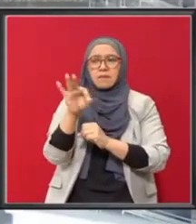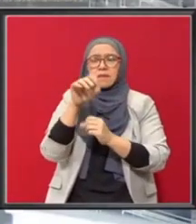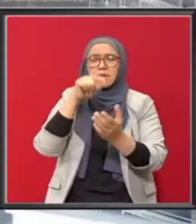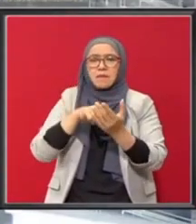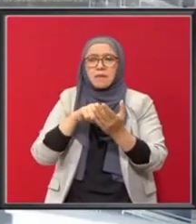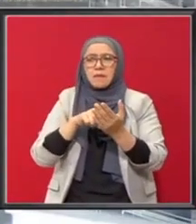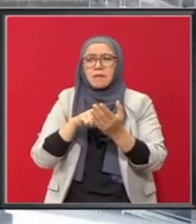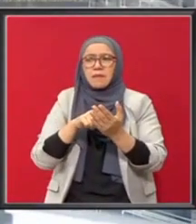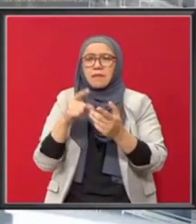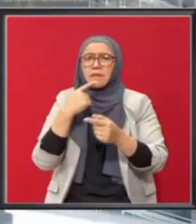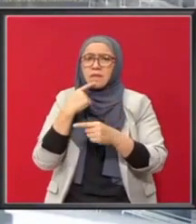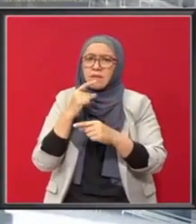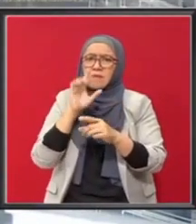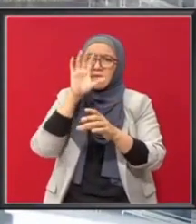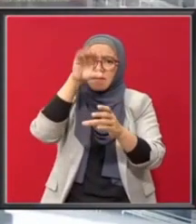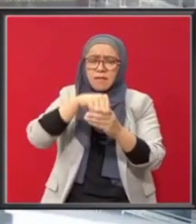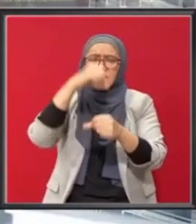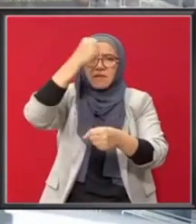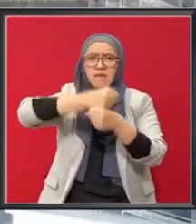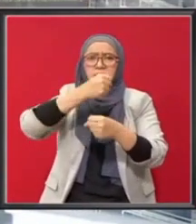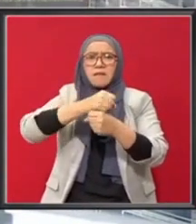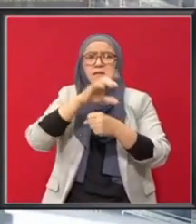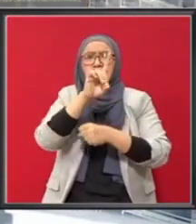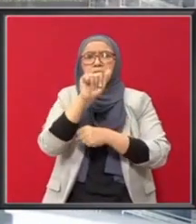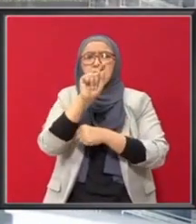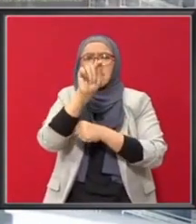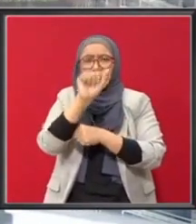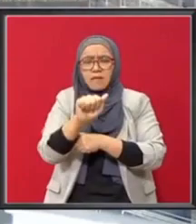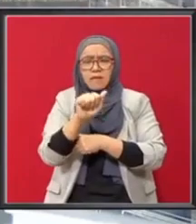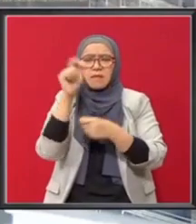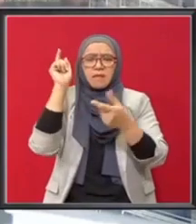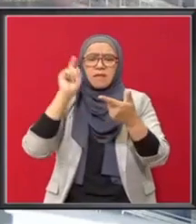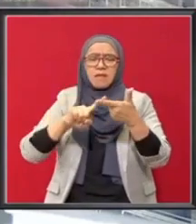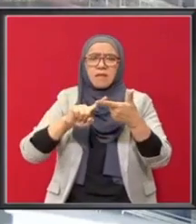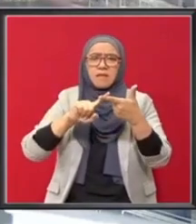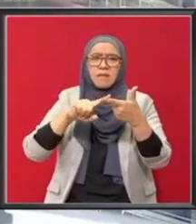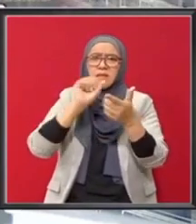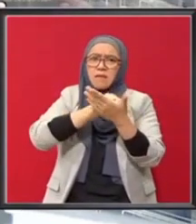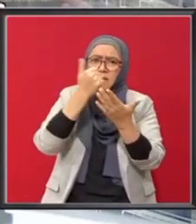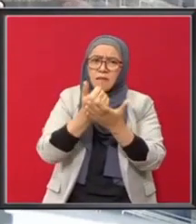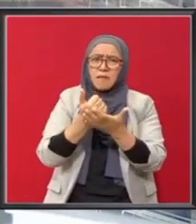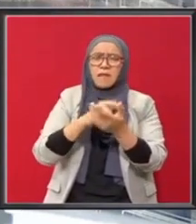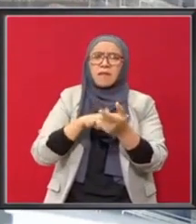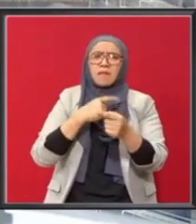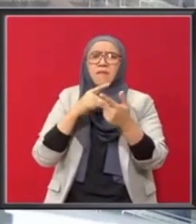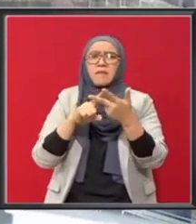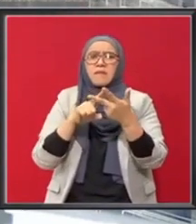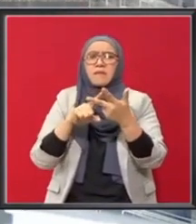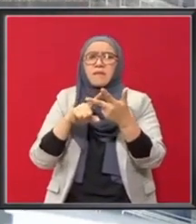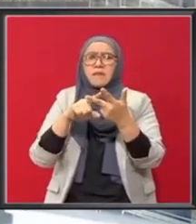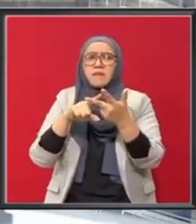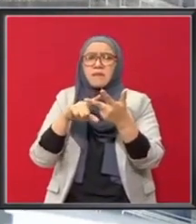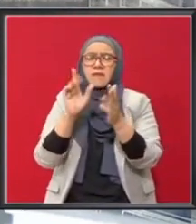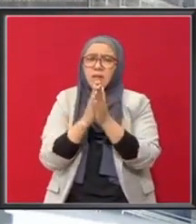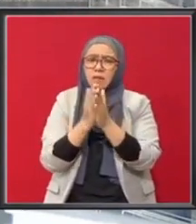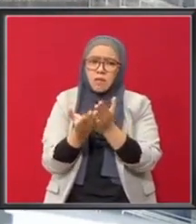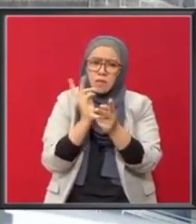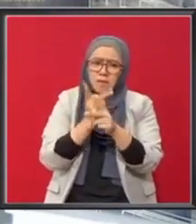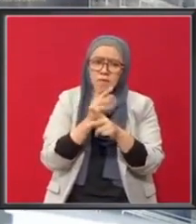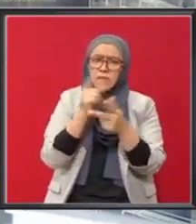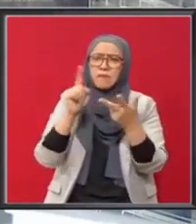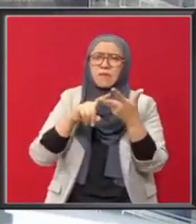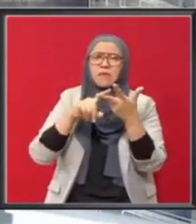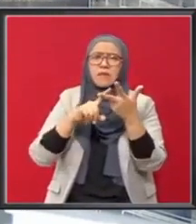yang melibatkan kerja data entry plak yang keduanya accounting book keeping dan juga Peru setelah akan